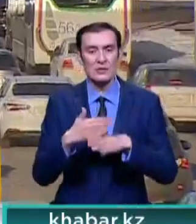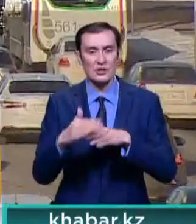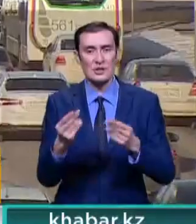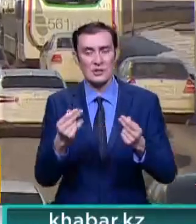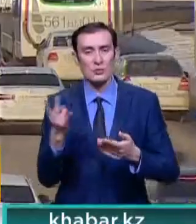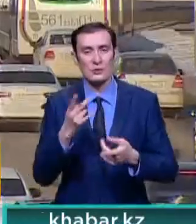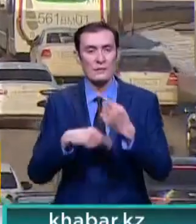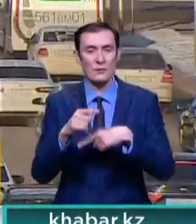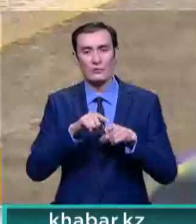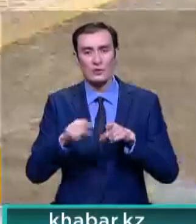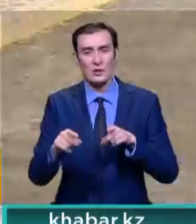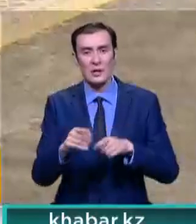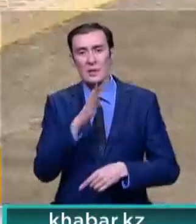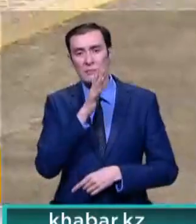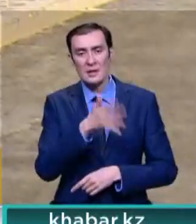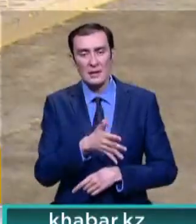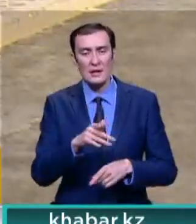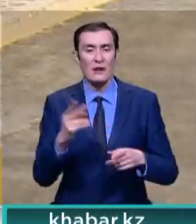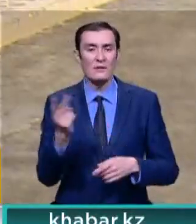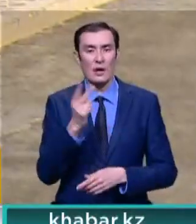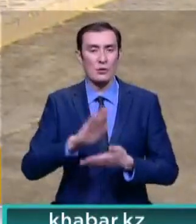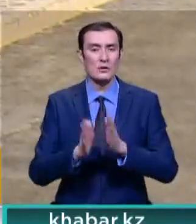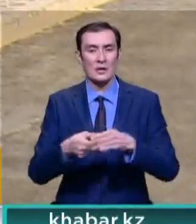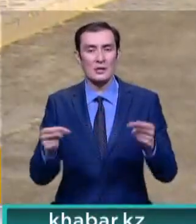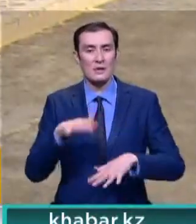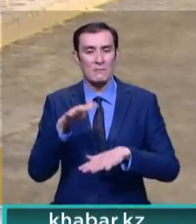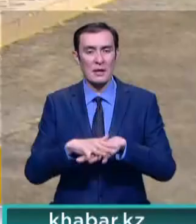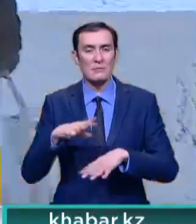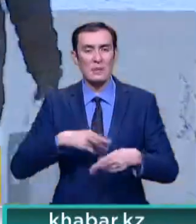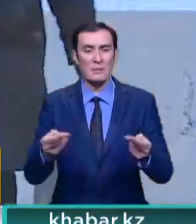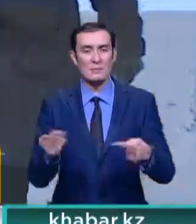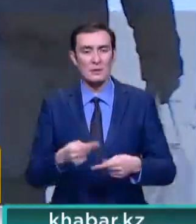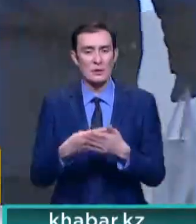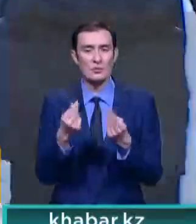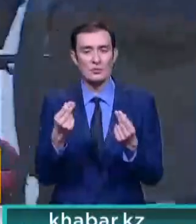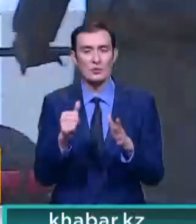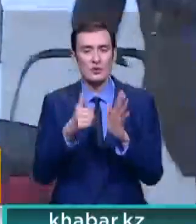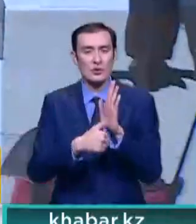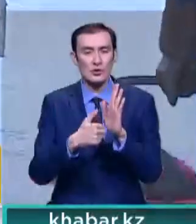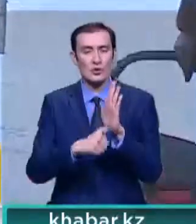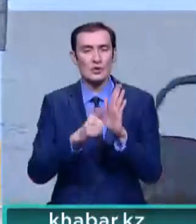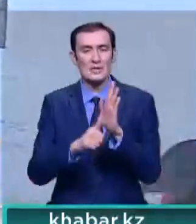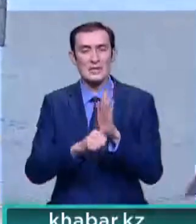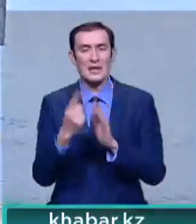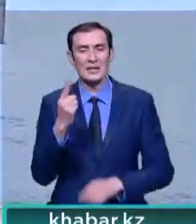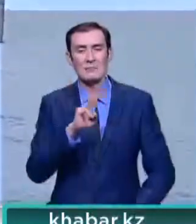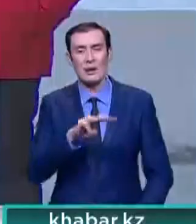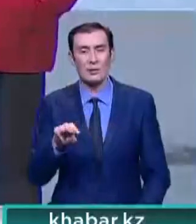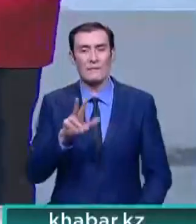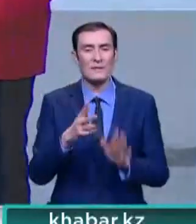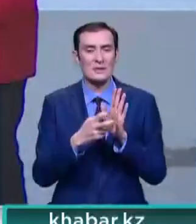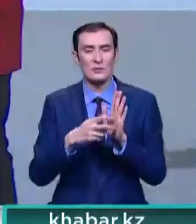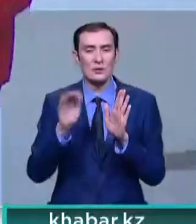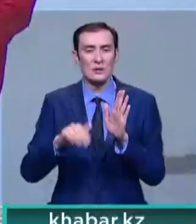необходимо будет вернуть в течение 5 лет. Второе соглашение с банком было подписано на сумму 661 миллион